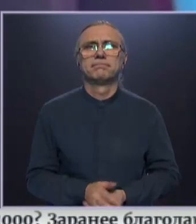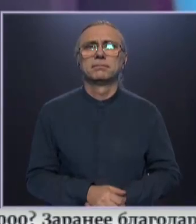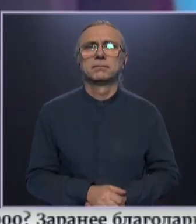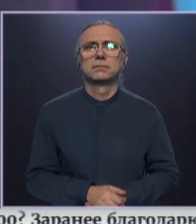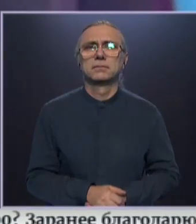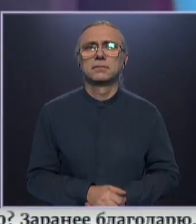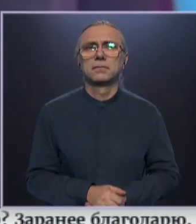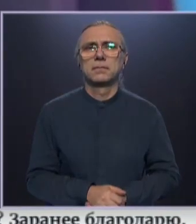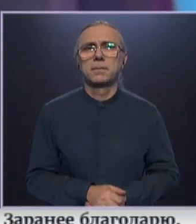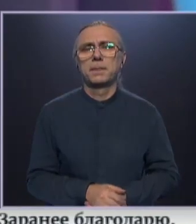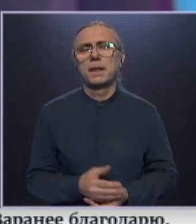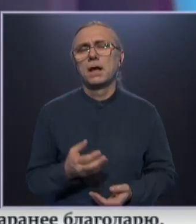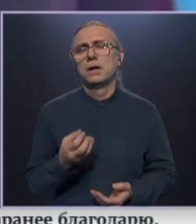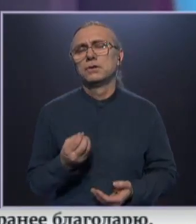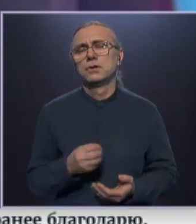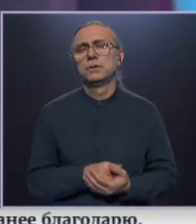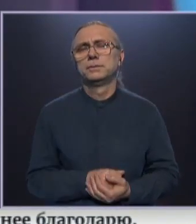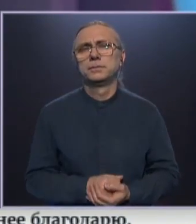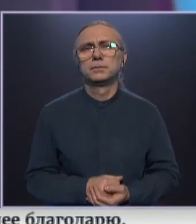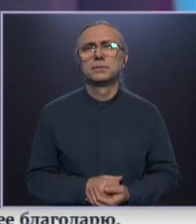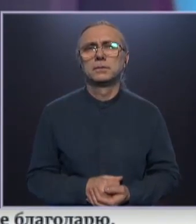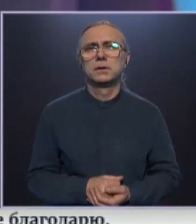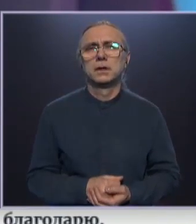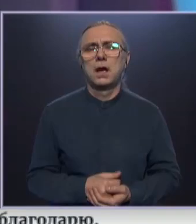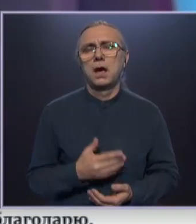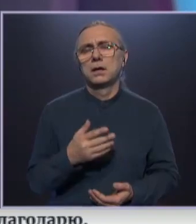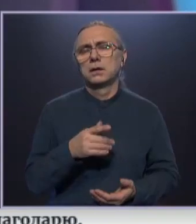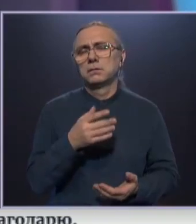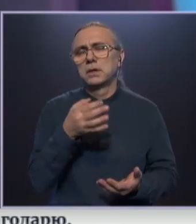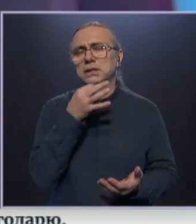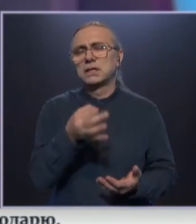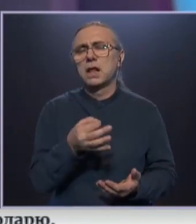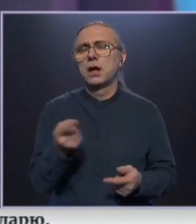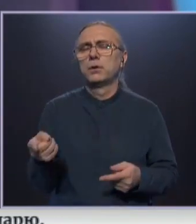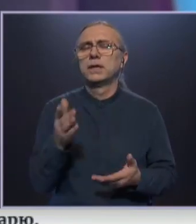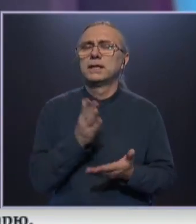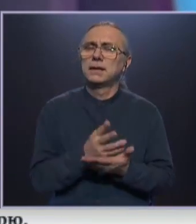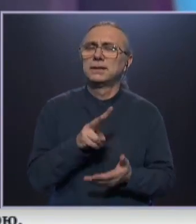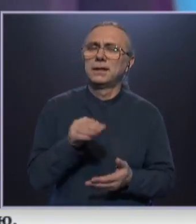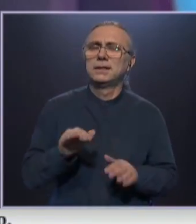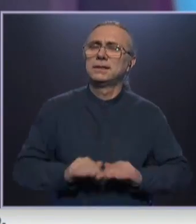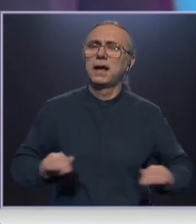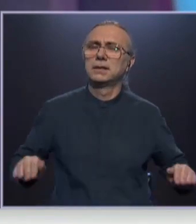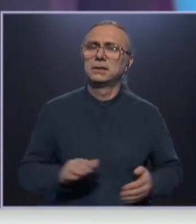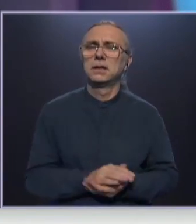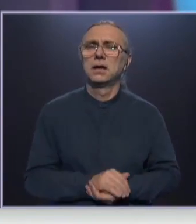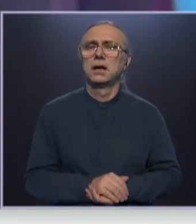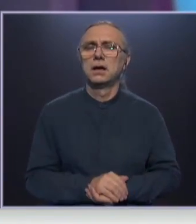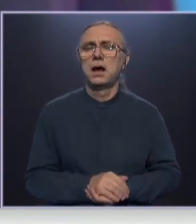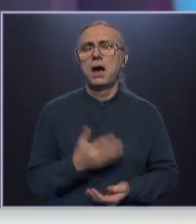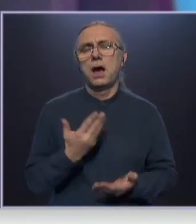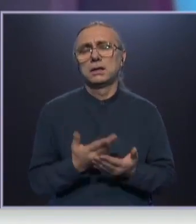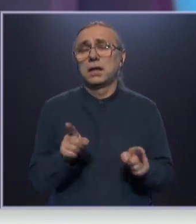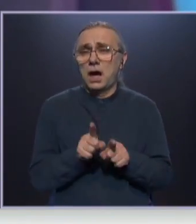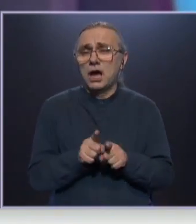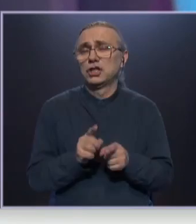Другой вопрос. Вот героиня просто не сказала, наша зрительница, есть ли у них дети. А если, допустим, смоделировать ситуацию, в которой все ровно то же самое, но уже есть ребенок, а то и